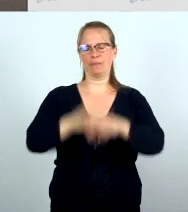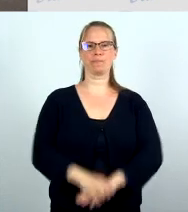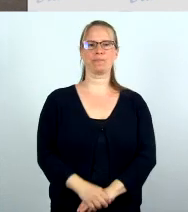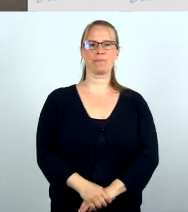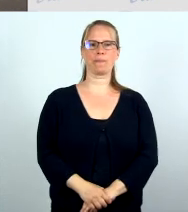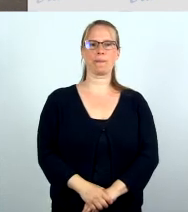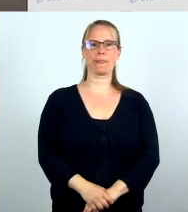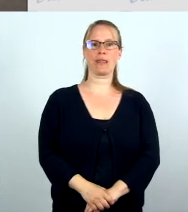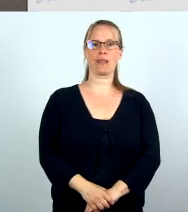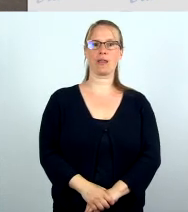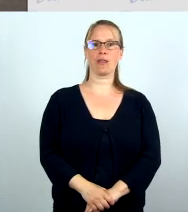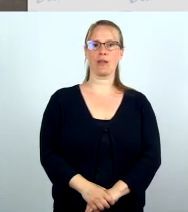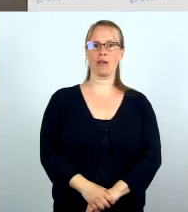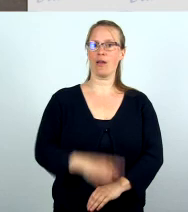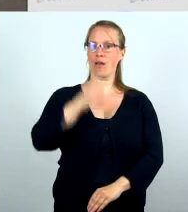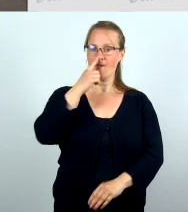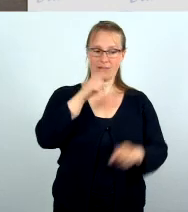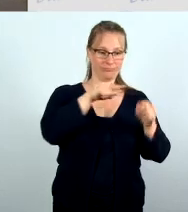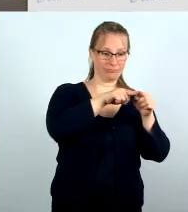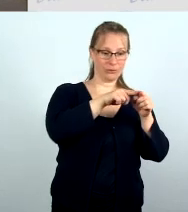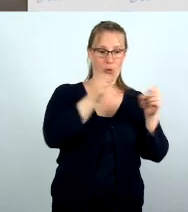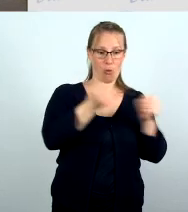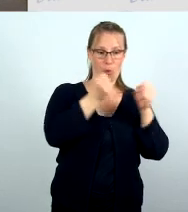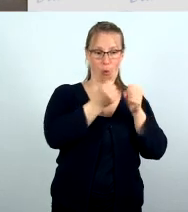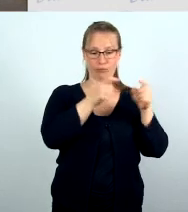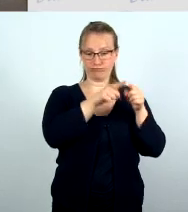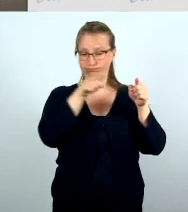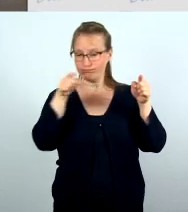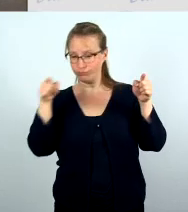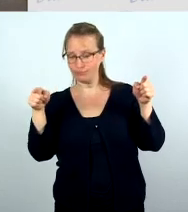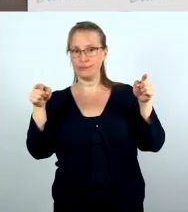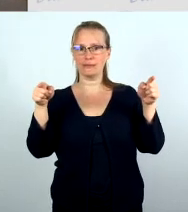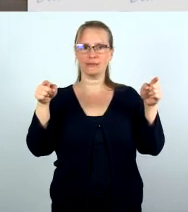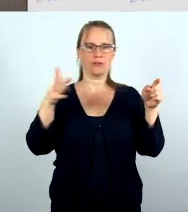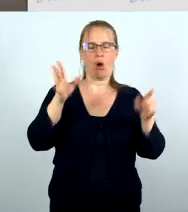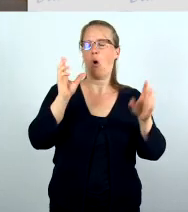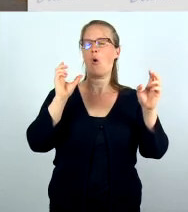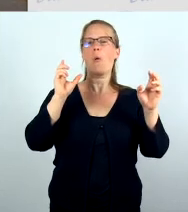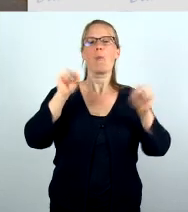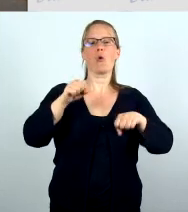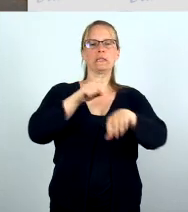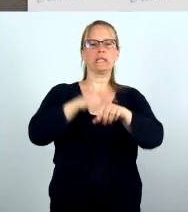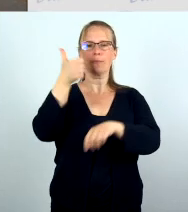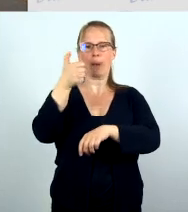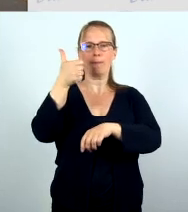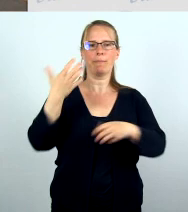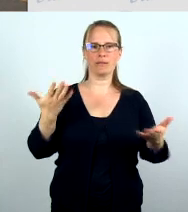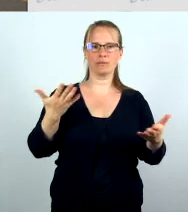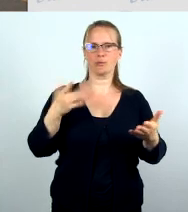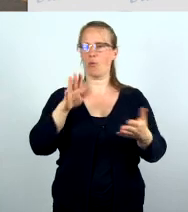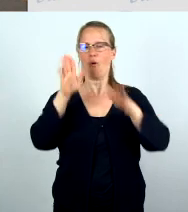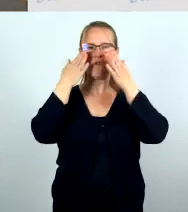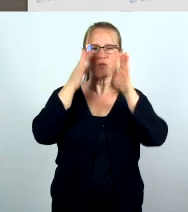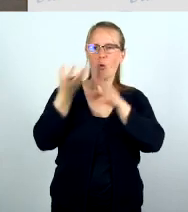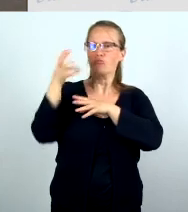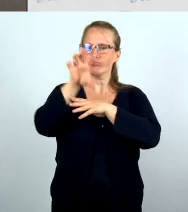Ähm, Wenn ihr das also durch habt, könnt ihr natürlich gerne auch die Zeit stoppen. Die einmal, ähm, auch bei Facebook bei uns posten. Dass wir auch wissen,